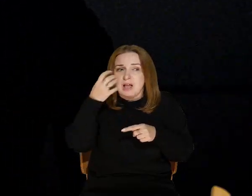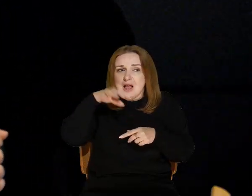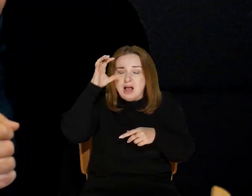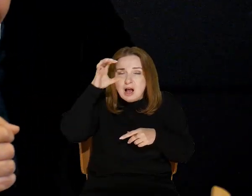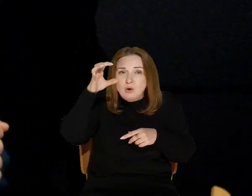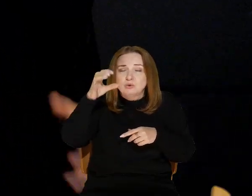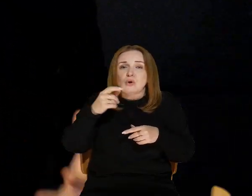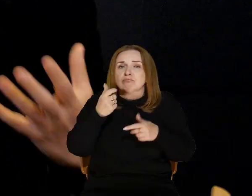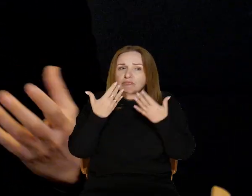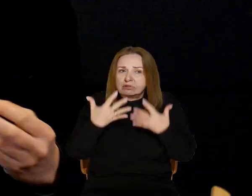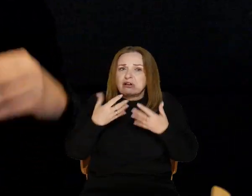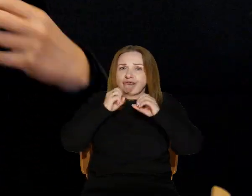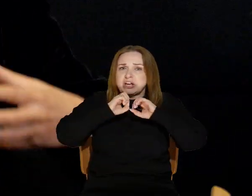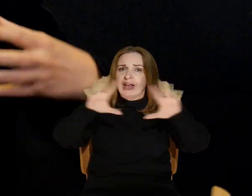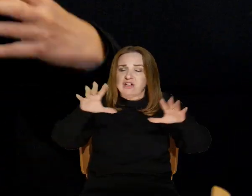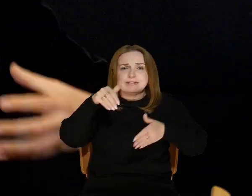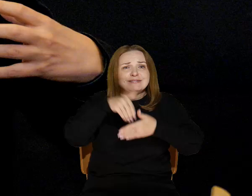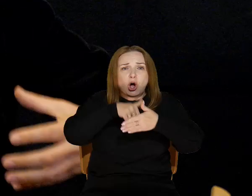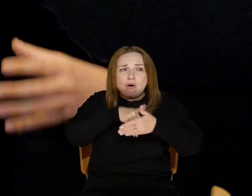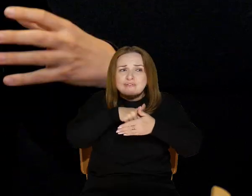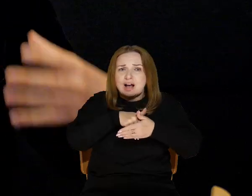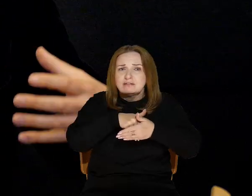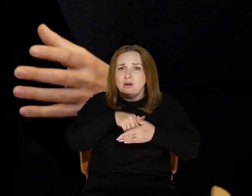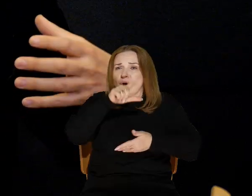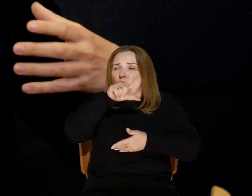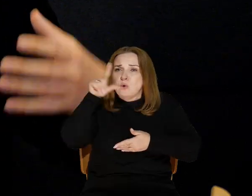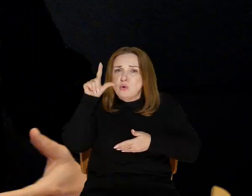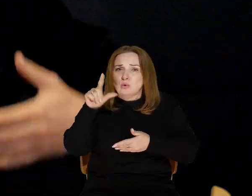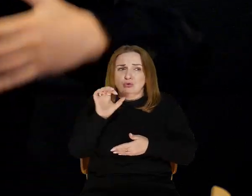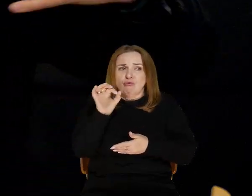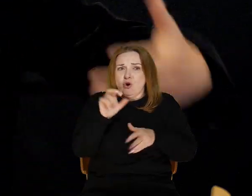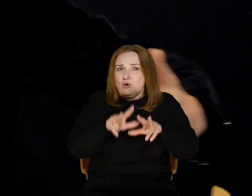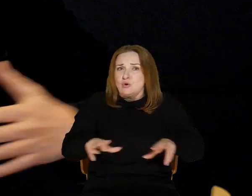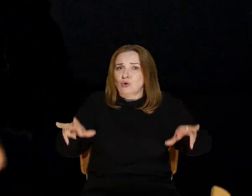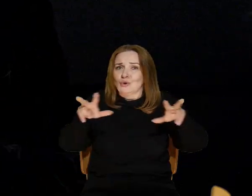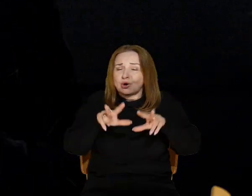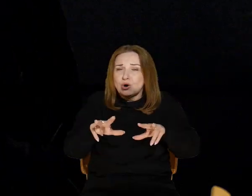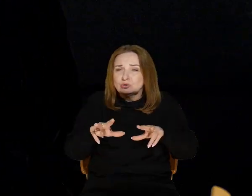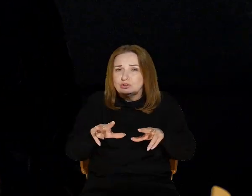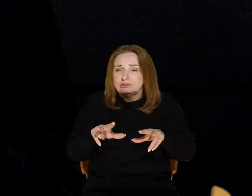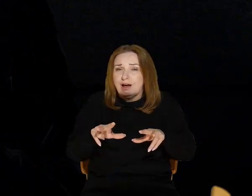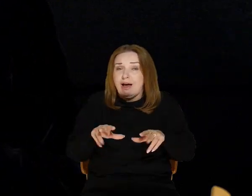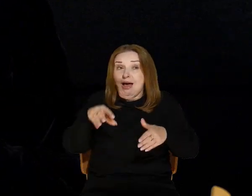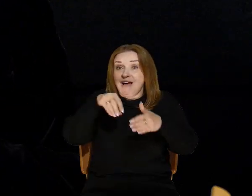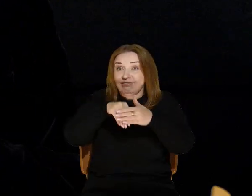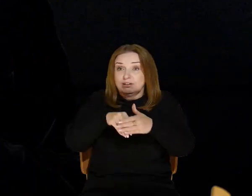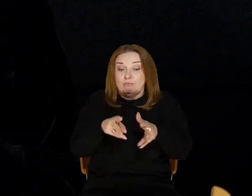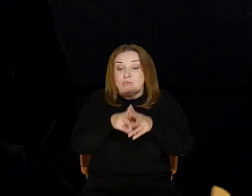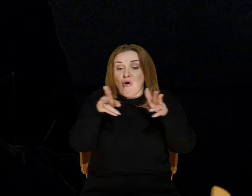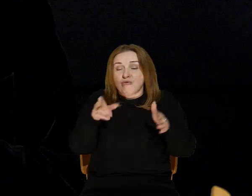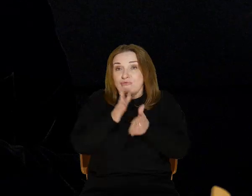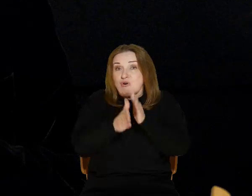właśnie wyjaśnić zachowanie poszczególnych ludzi w swojej rodzinie wobec wielkiej traumy.